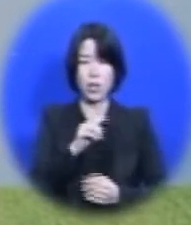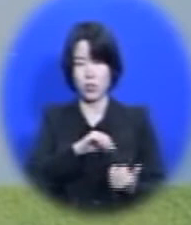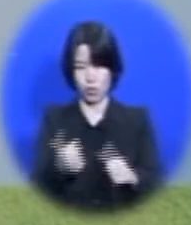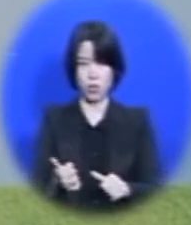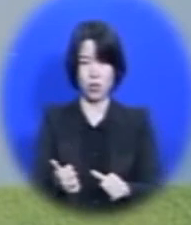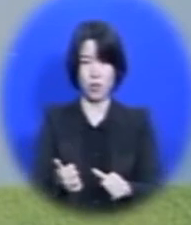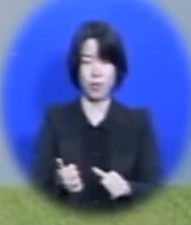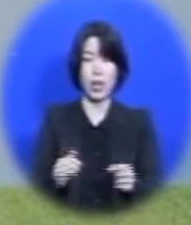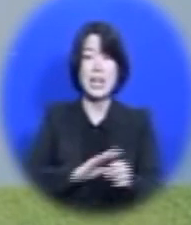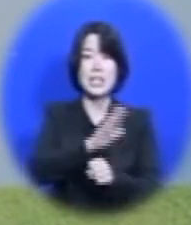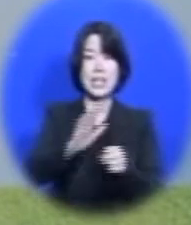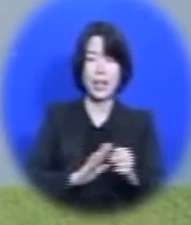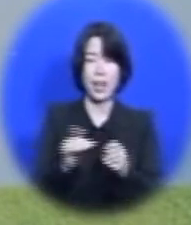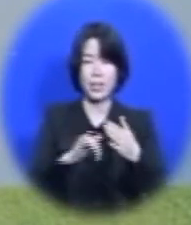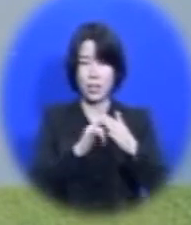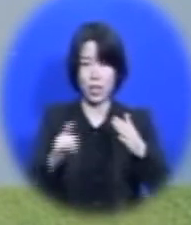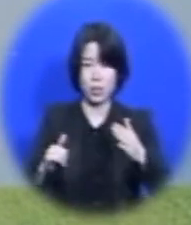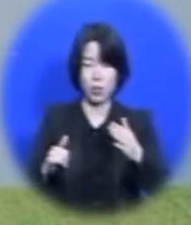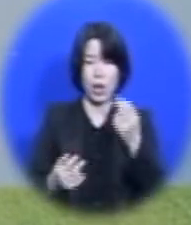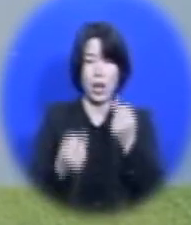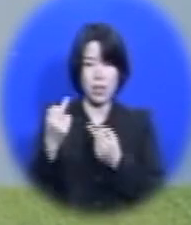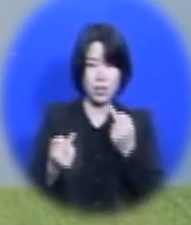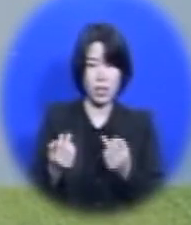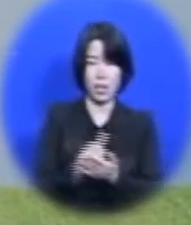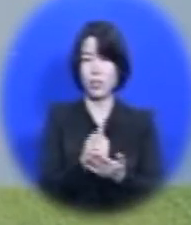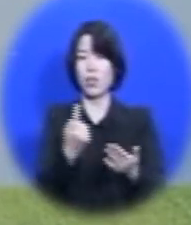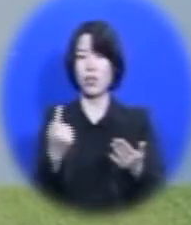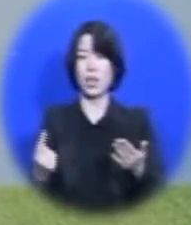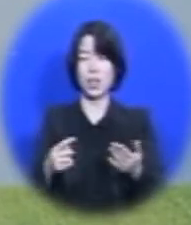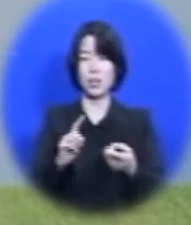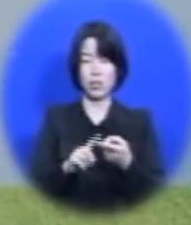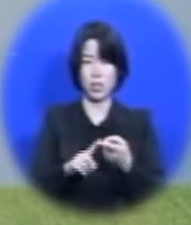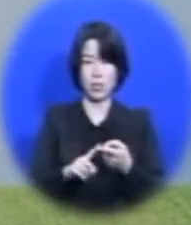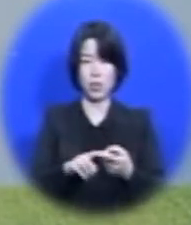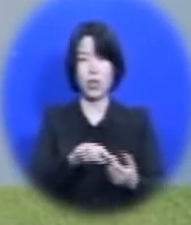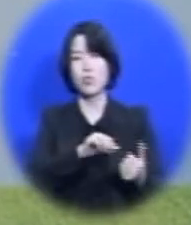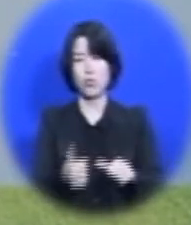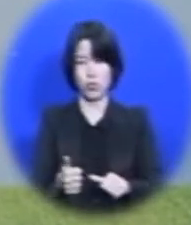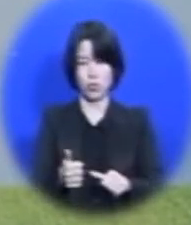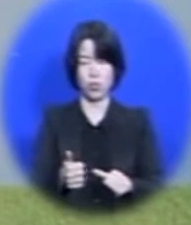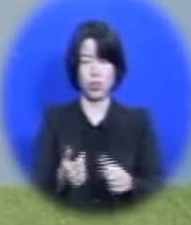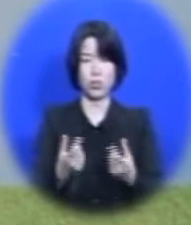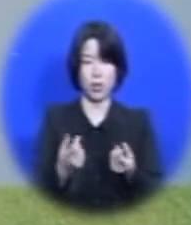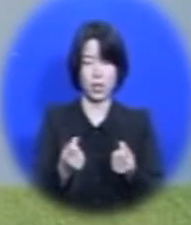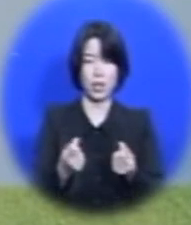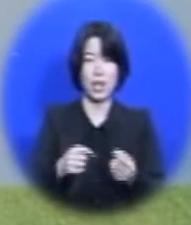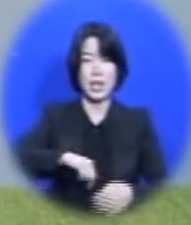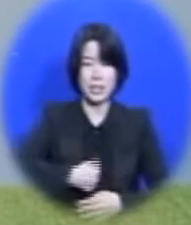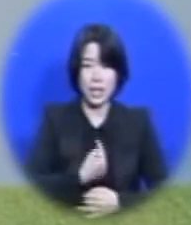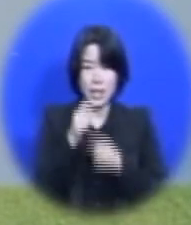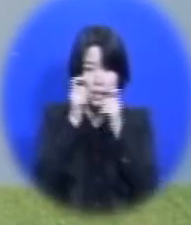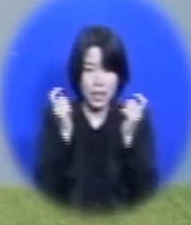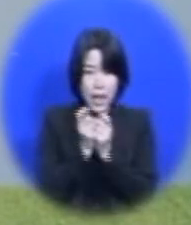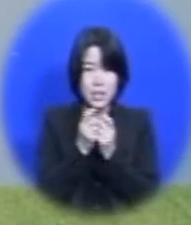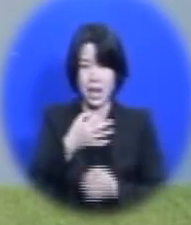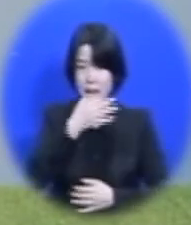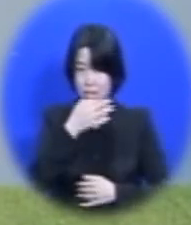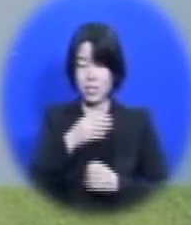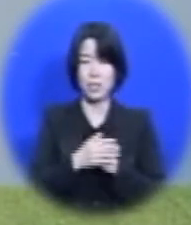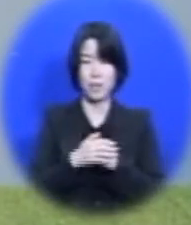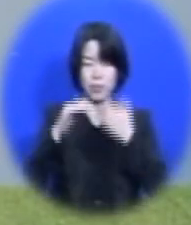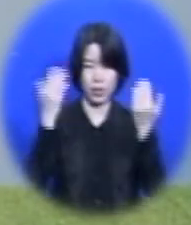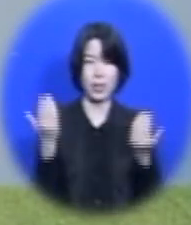것입니다. 사랑하는 가족과 형제들을 떠나야 되는 것에서 그들은 죽는 것입니다. 자기들이 개인적인